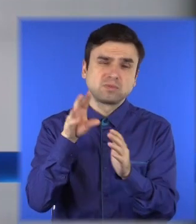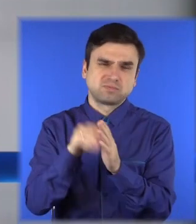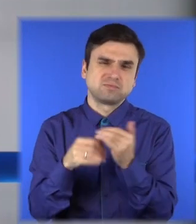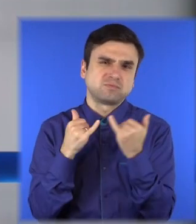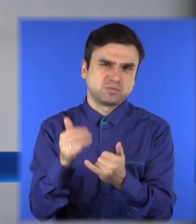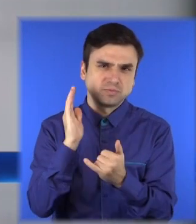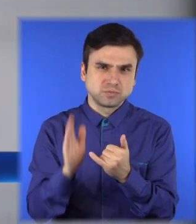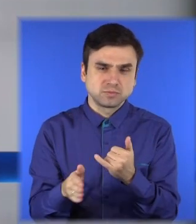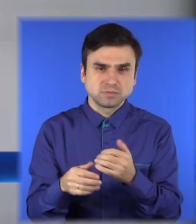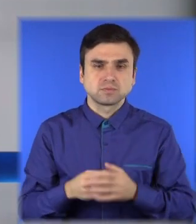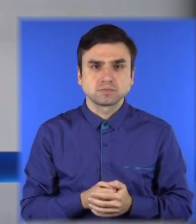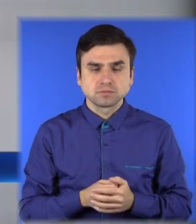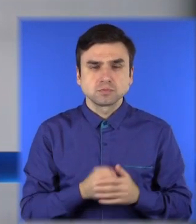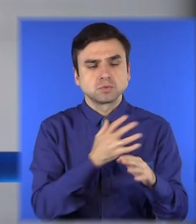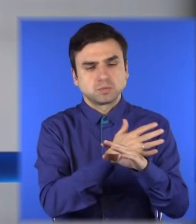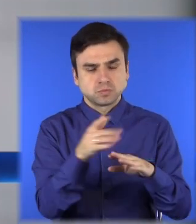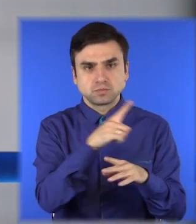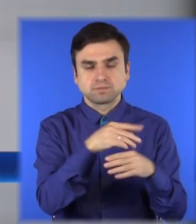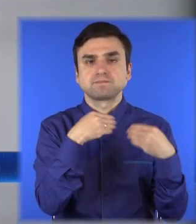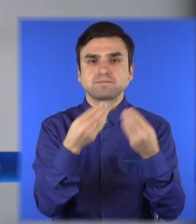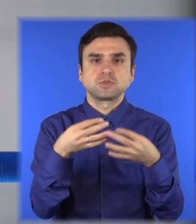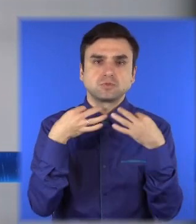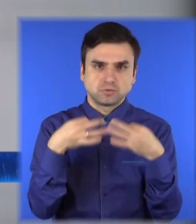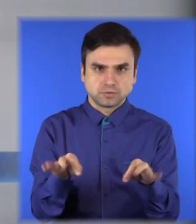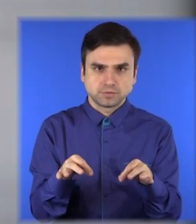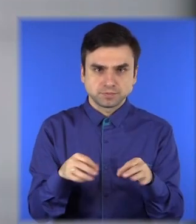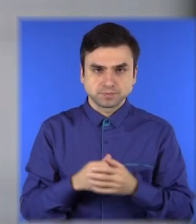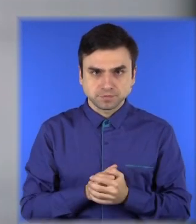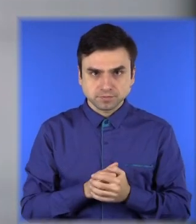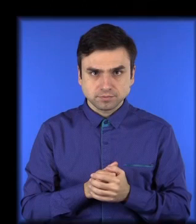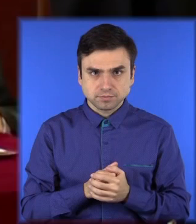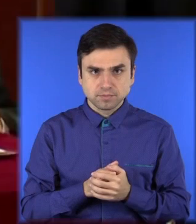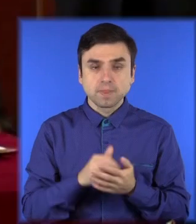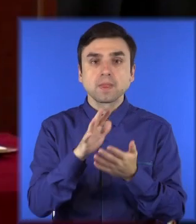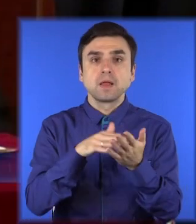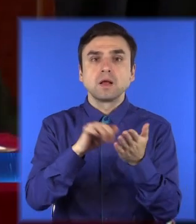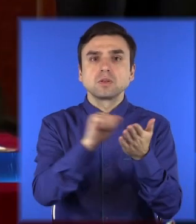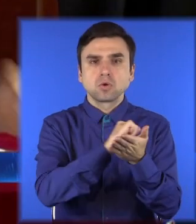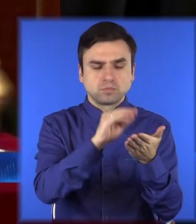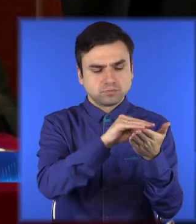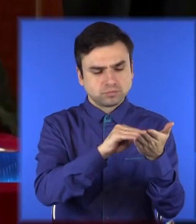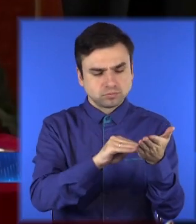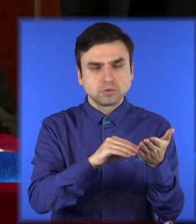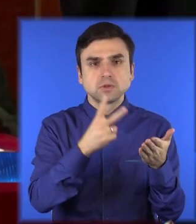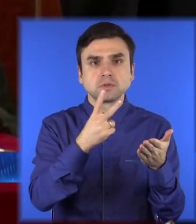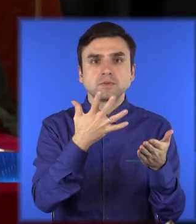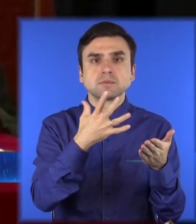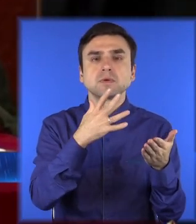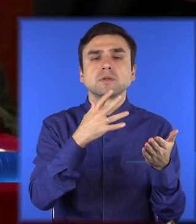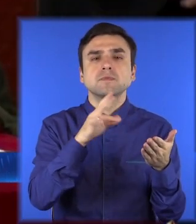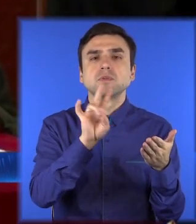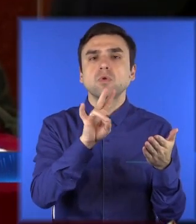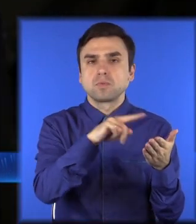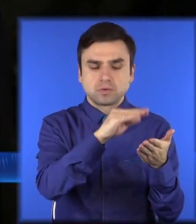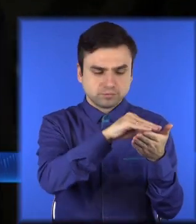Синод ухвалив рішення про надання українській церкві автокефалії. Текст Томосу про це утвердили 29 листопада